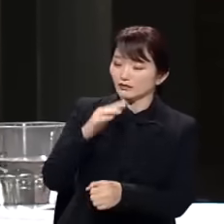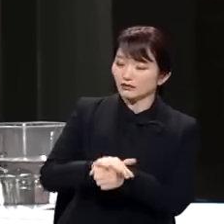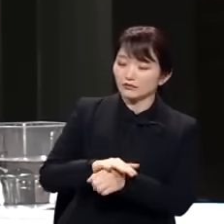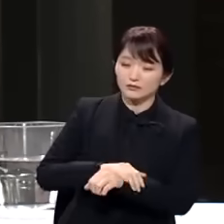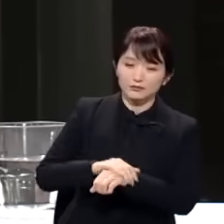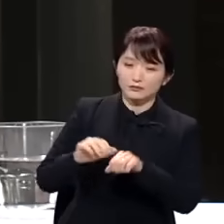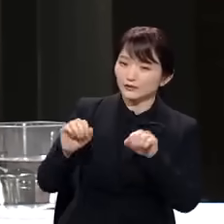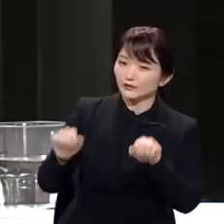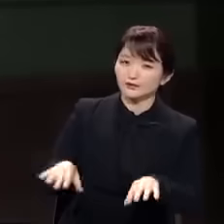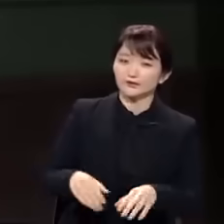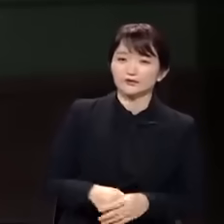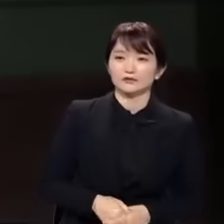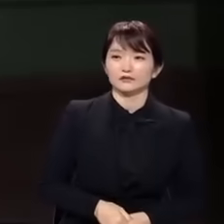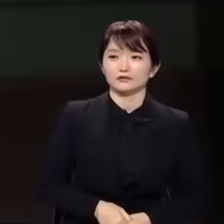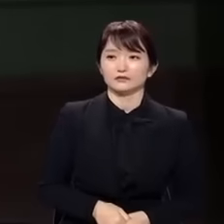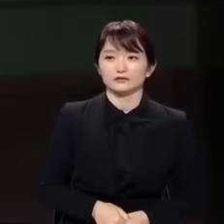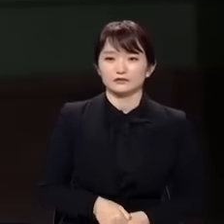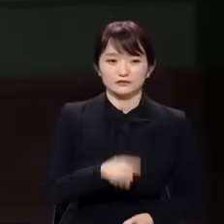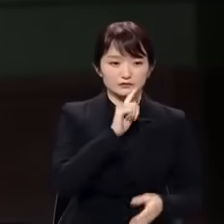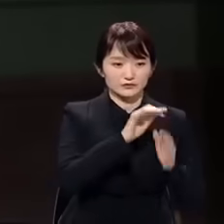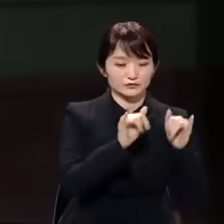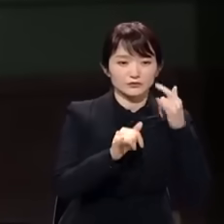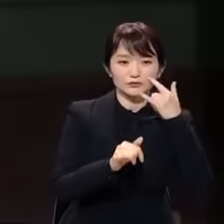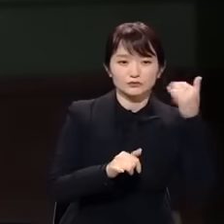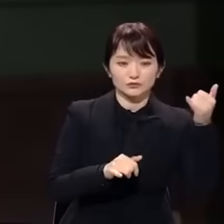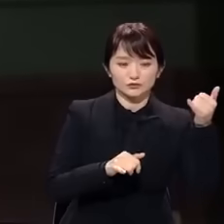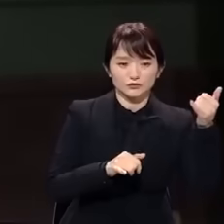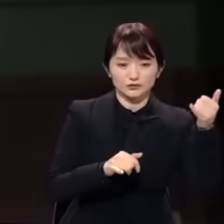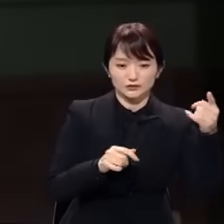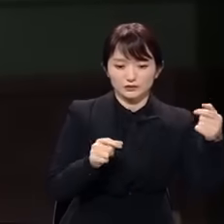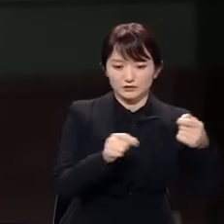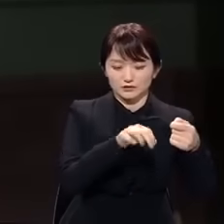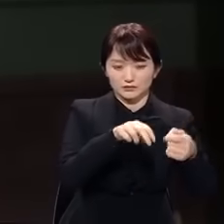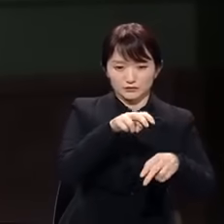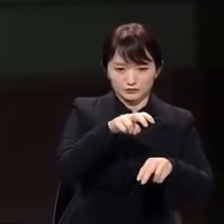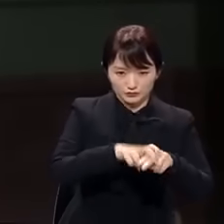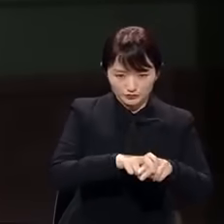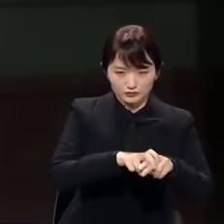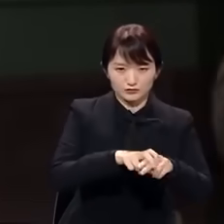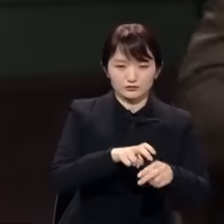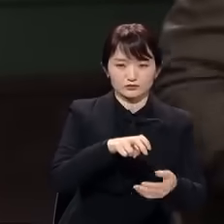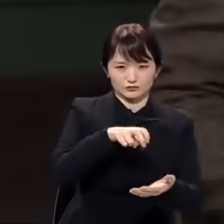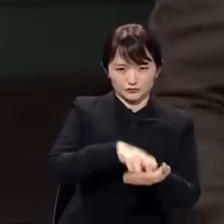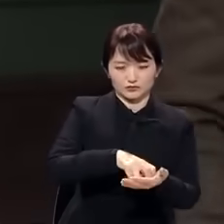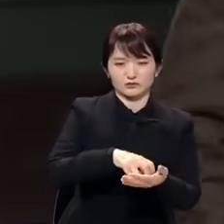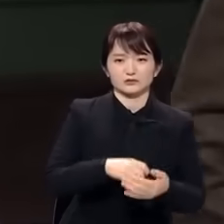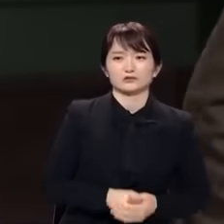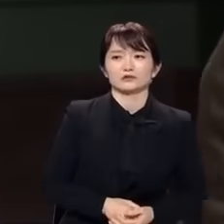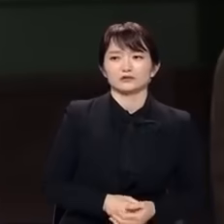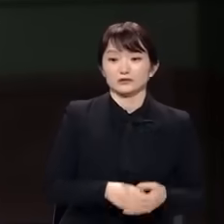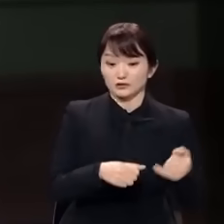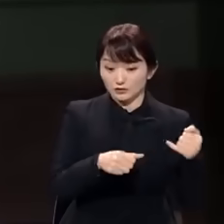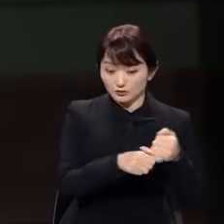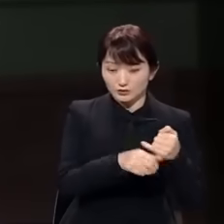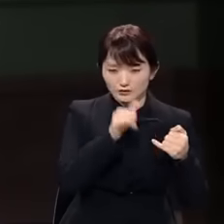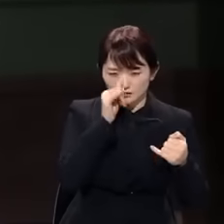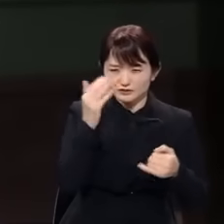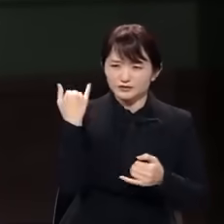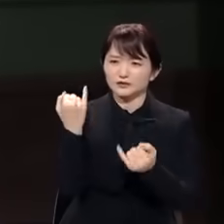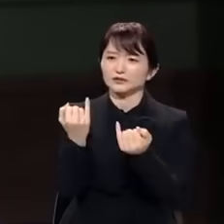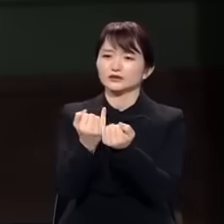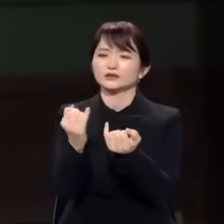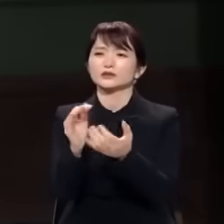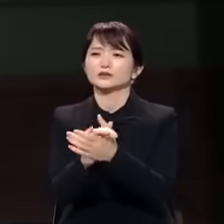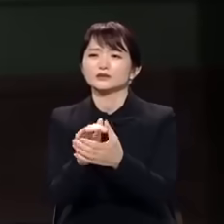이 제보자 부모님 앞에서는 무릎을 꿇긴 했습니다. 그러면서 변명을 하는 말이 교제하고 있었는데 그 전 여자친구가 연락이 와서